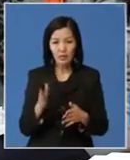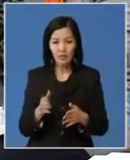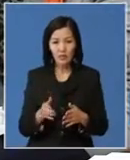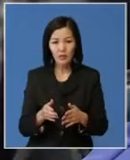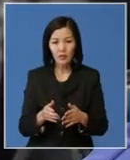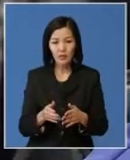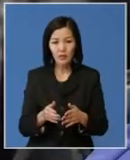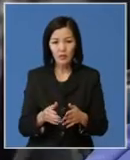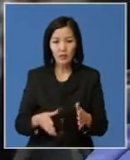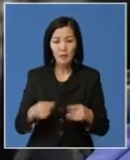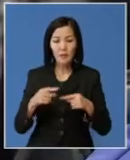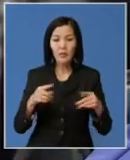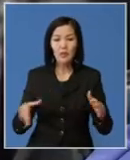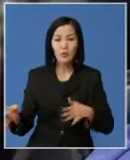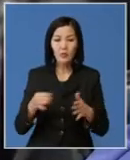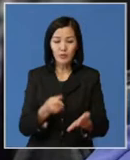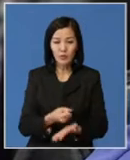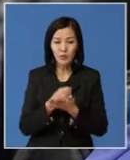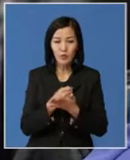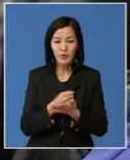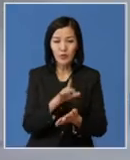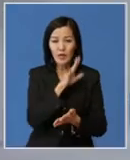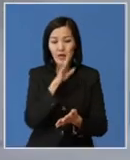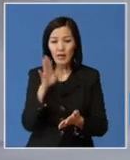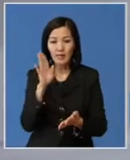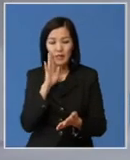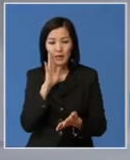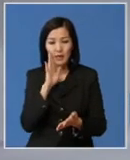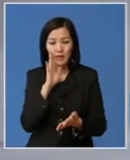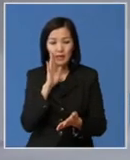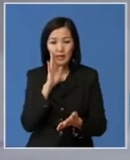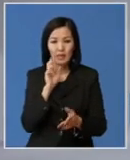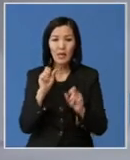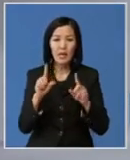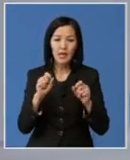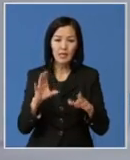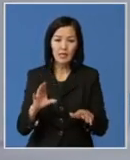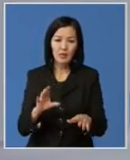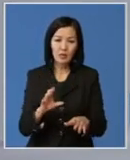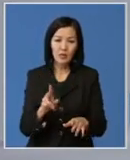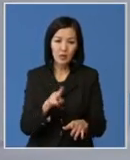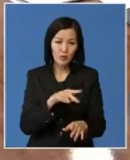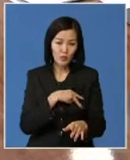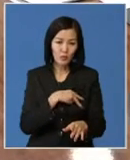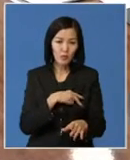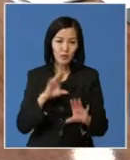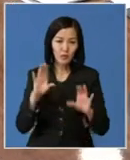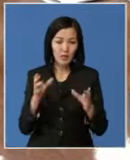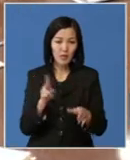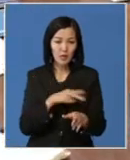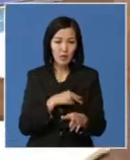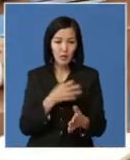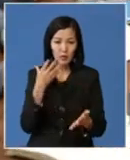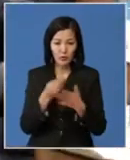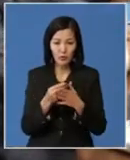Оны басқа облыстарда қолдайды. Айтпақшы, аналардың алтында күміс алқалары өздерінде көрінеді. Ешқайда қалдырмапты.